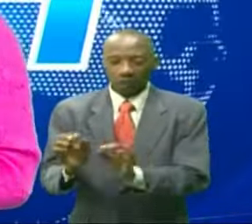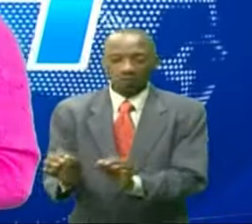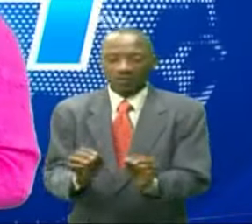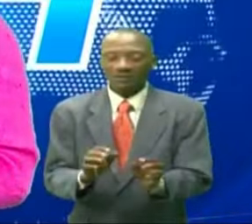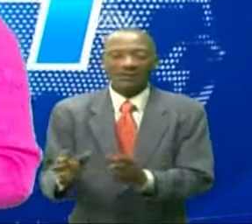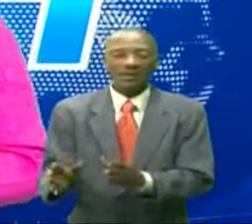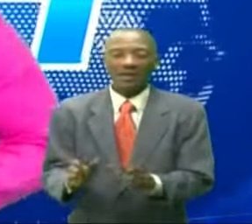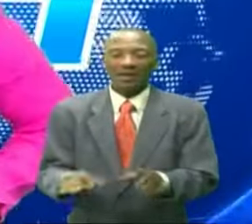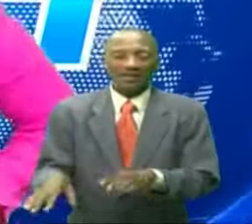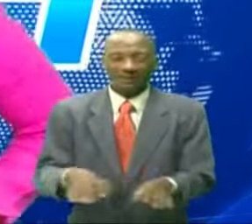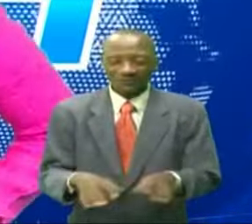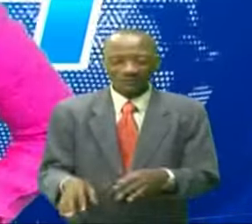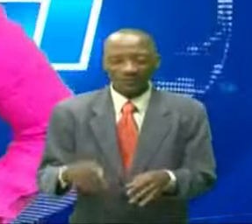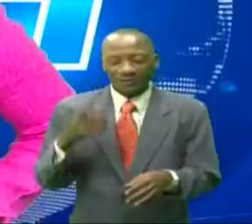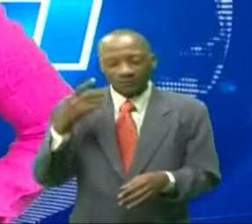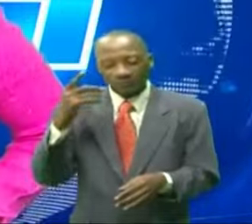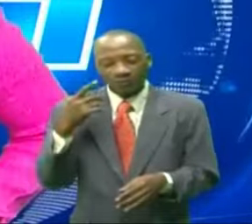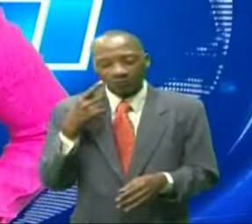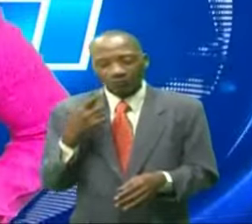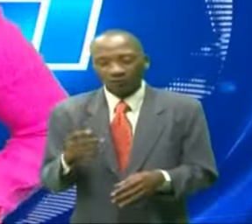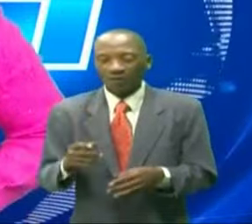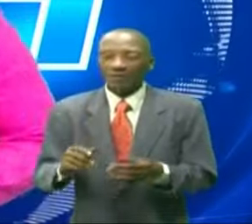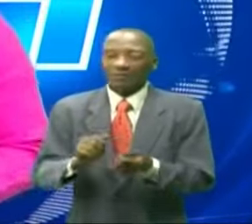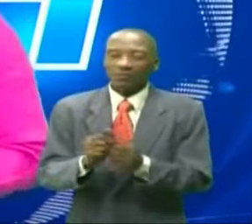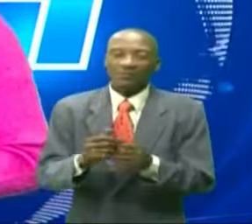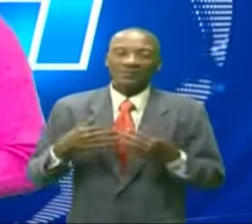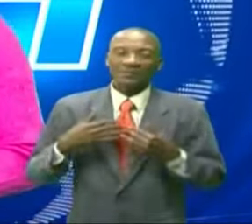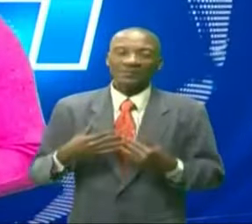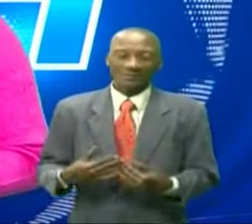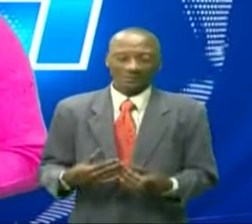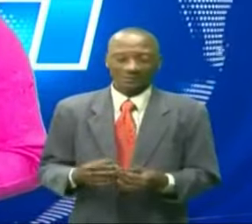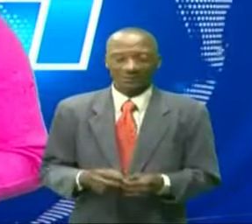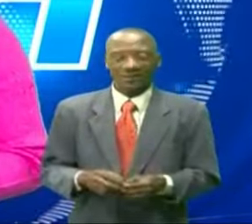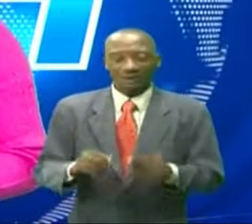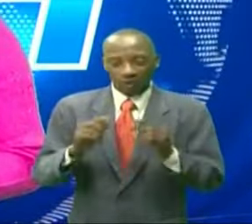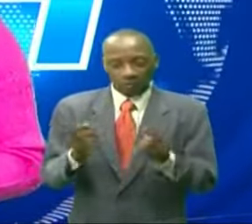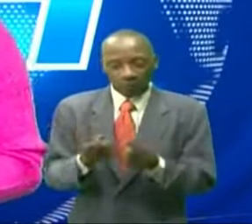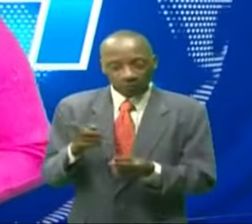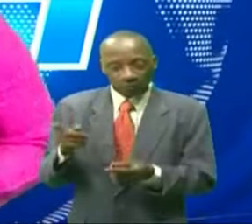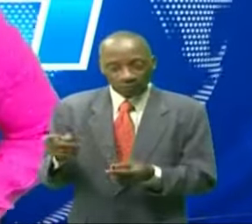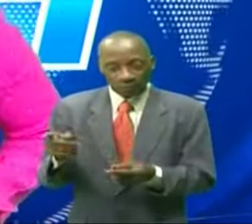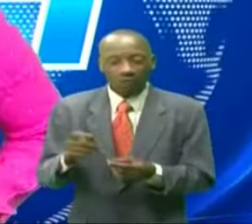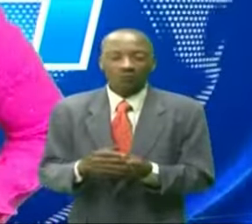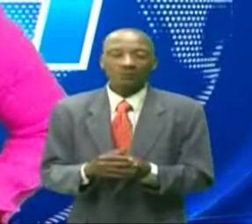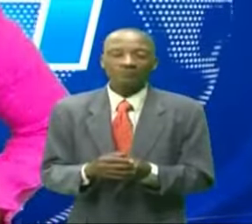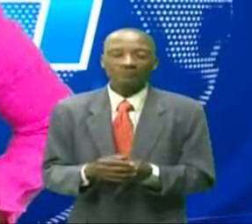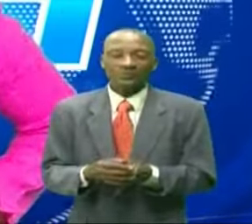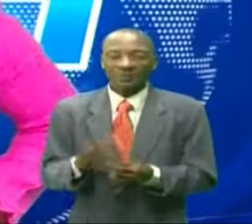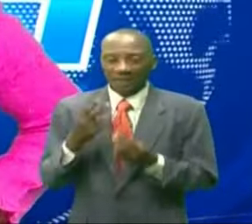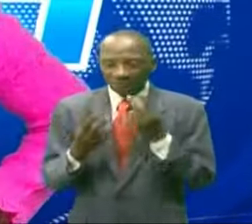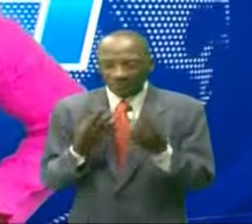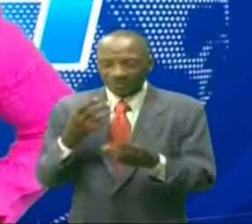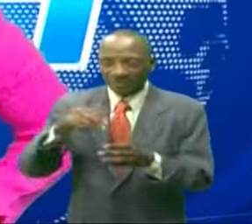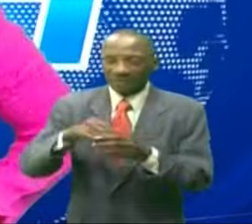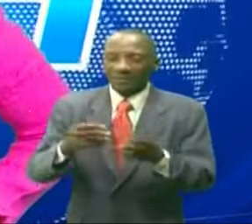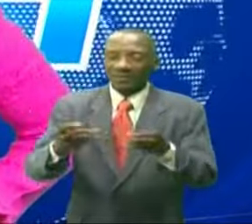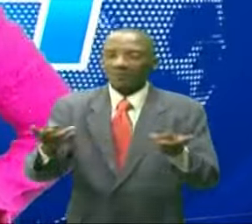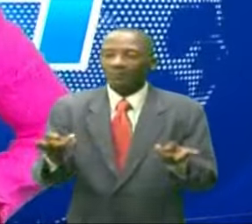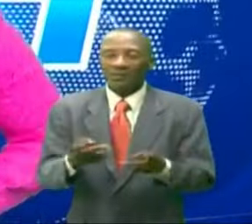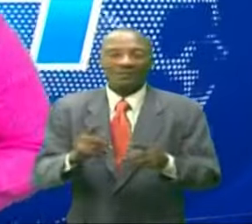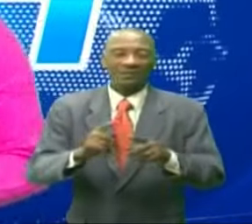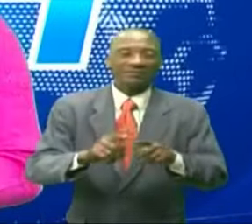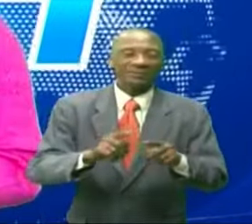activités sur la traçabilité des produits de santé. Cette mission a fait une descente dans les sites ABEF pour évaluer